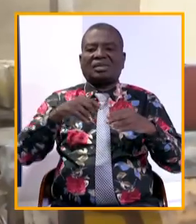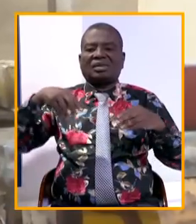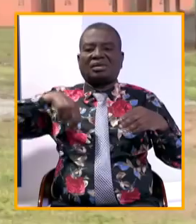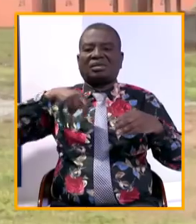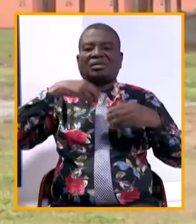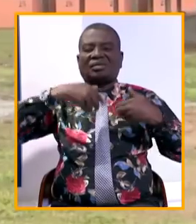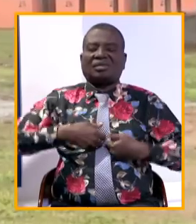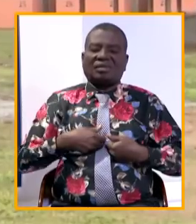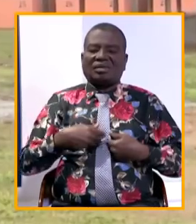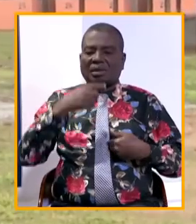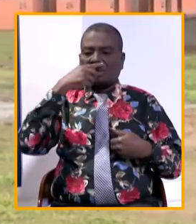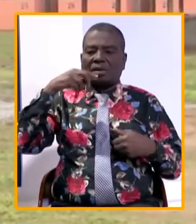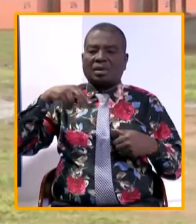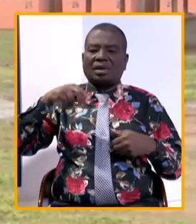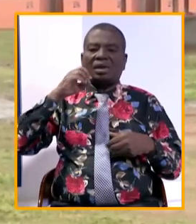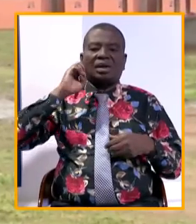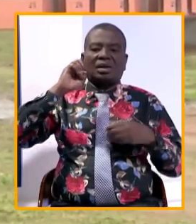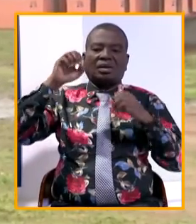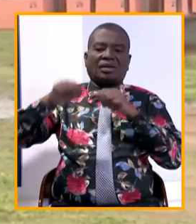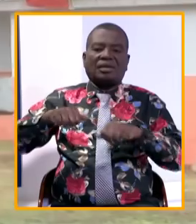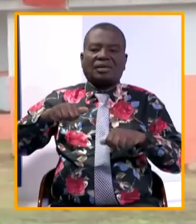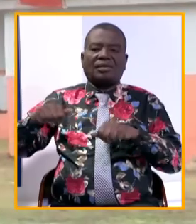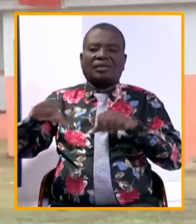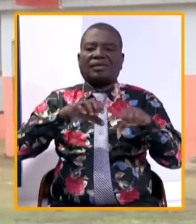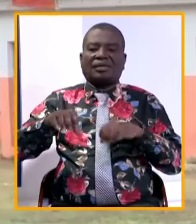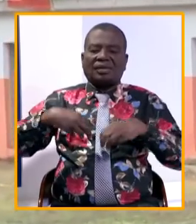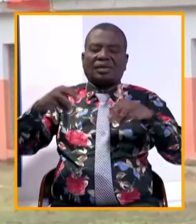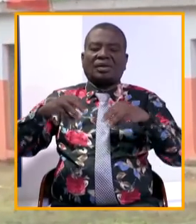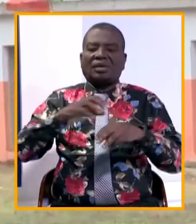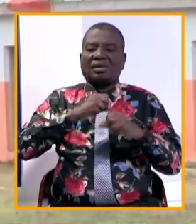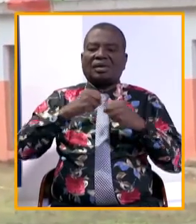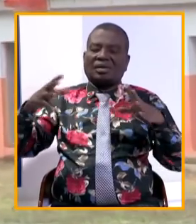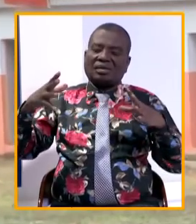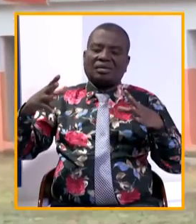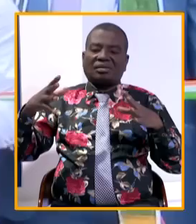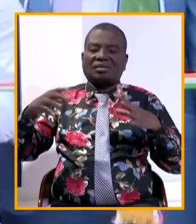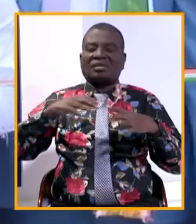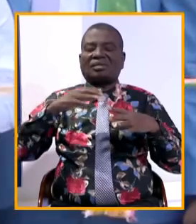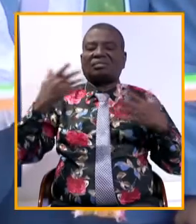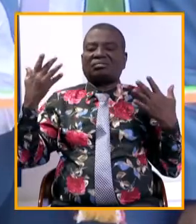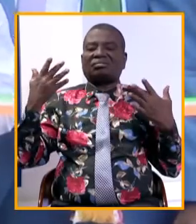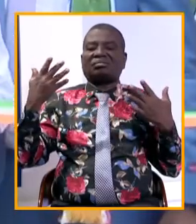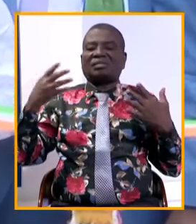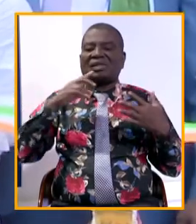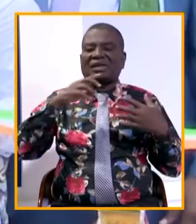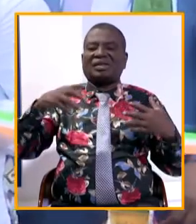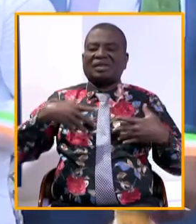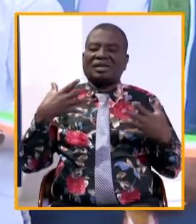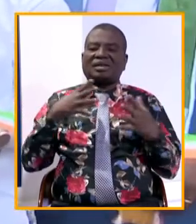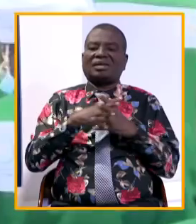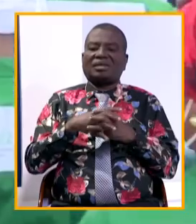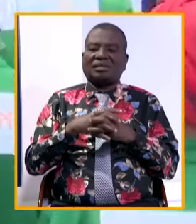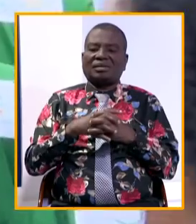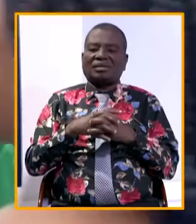fatigue trop. Awa pourra désormais faire son commerce sans s'inquiéter. La localité a vu son marché réhabilité à plus de 20 millions de francs CFA